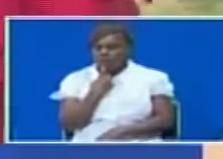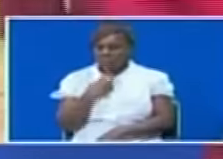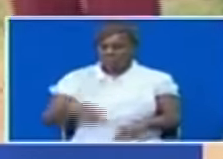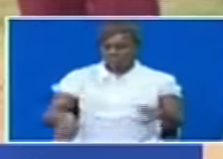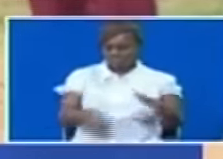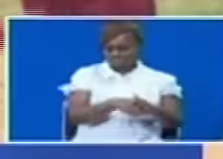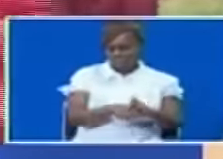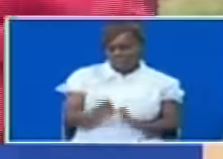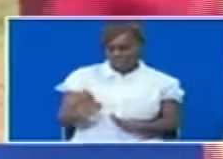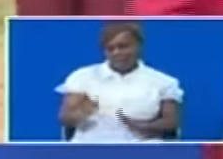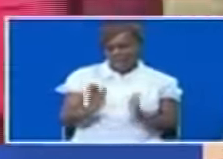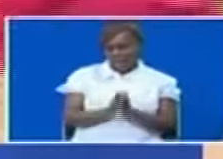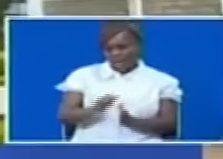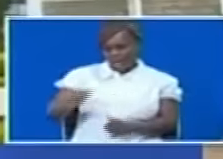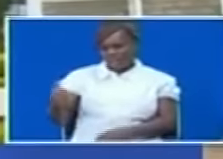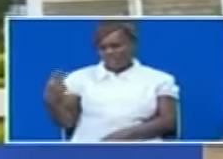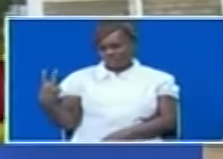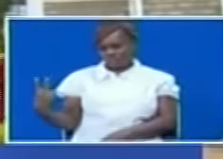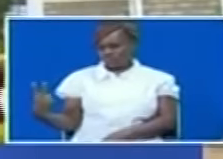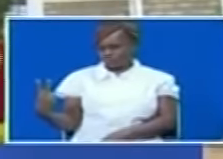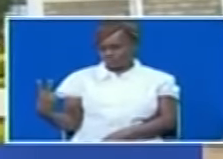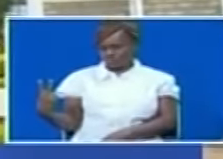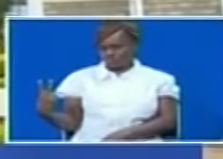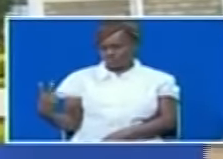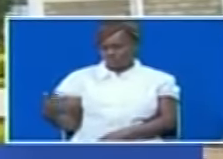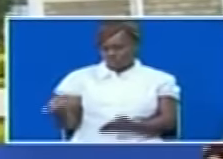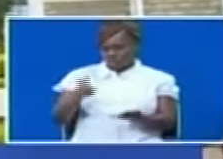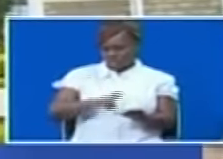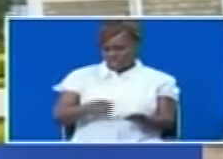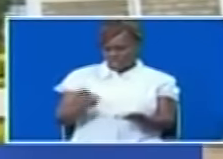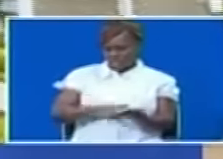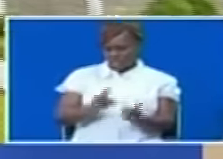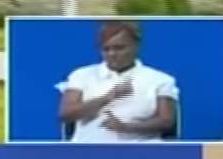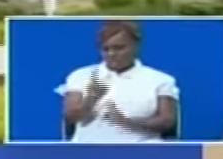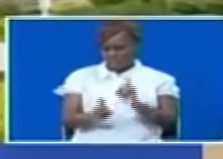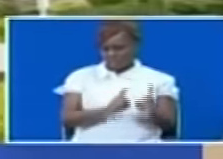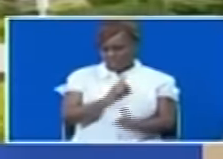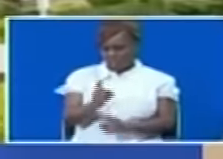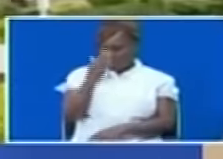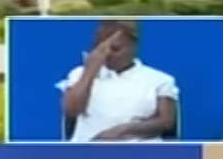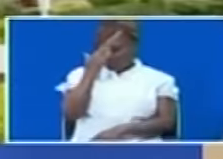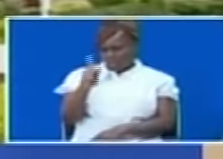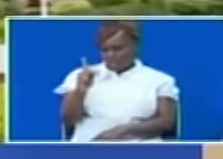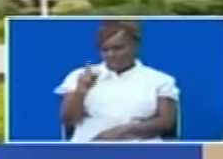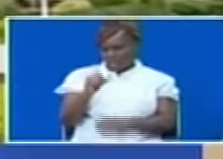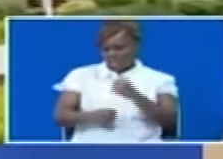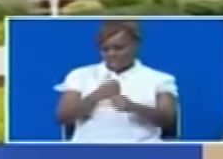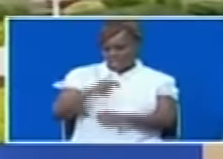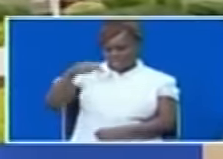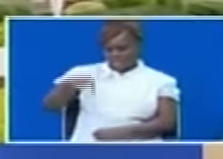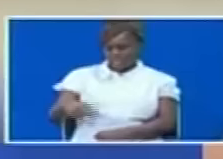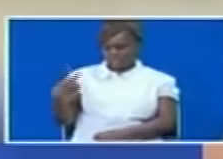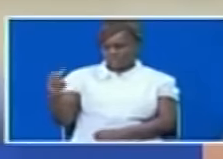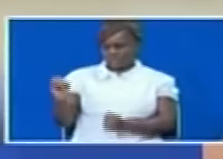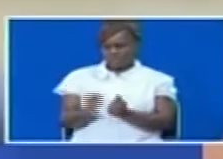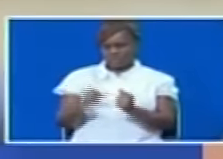imemwondoa yeye pamoja na wenzake wawili kwenye sajili ya mtihani wa kitaifa wa KCSE mwaka